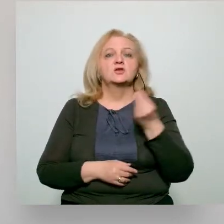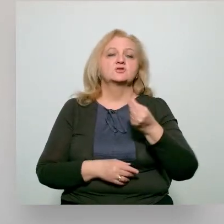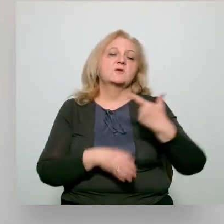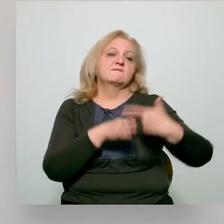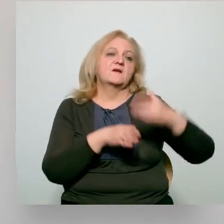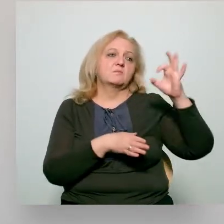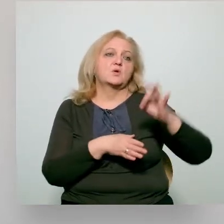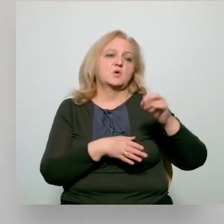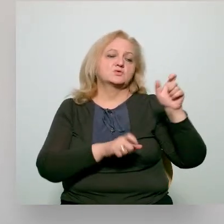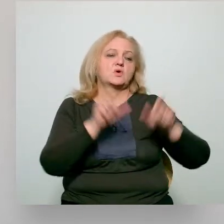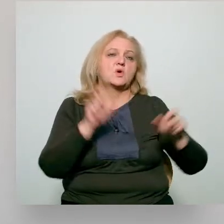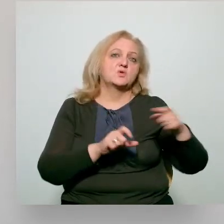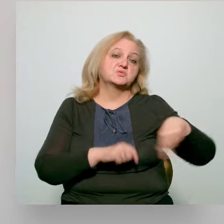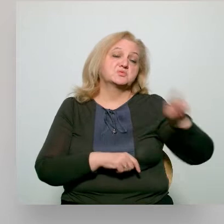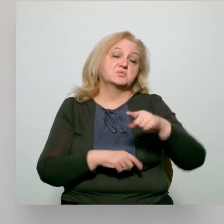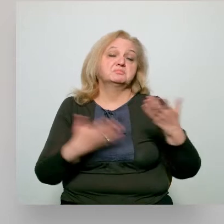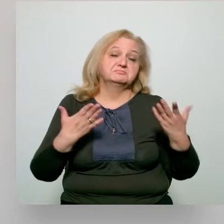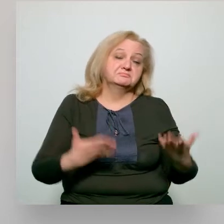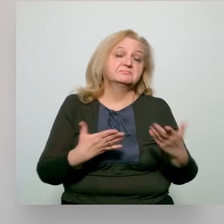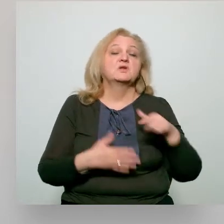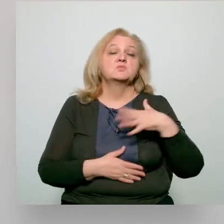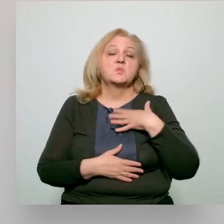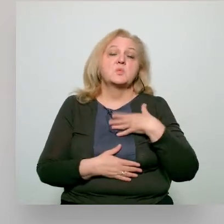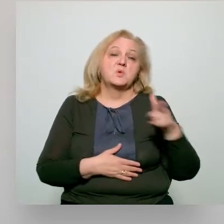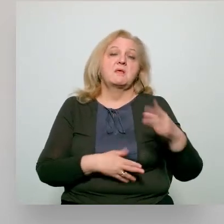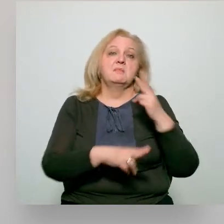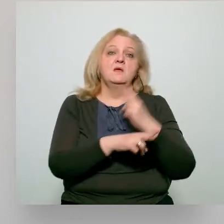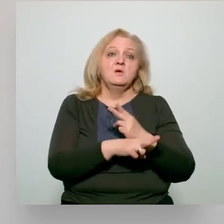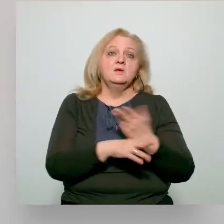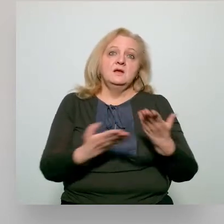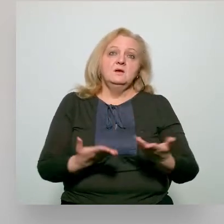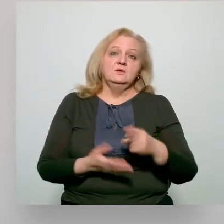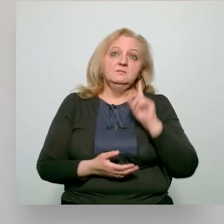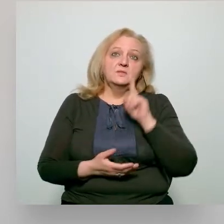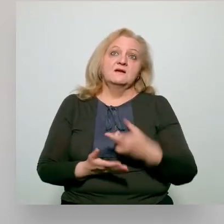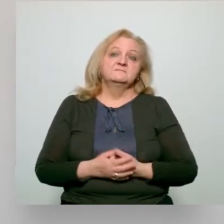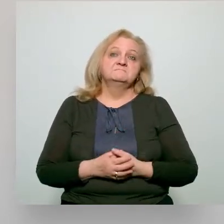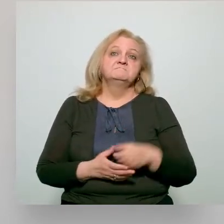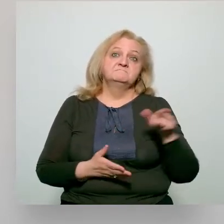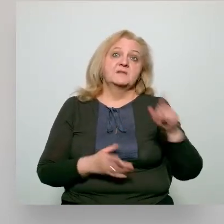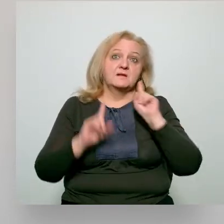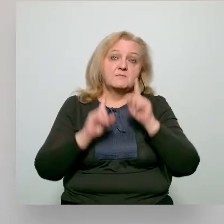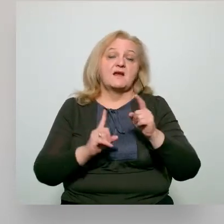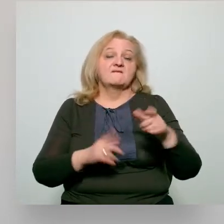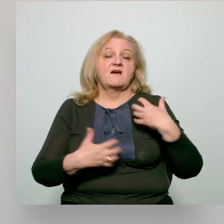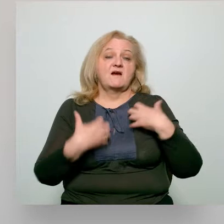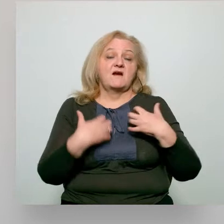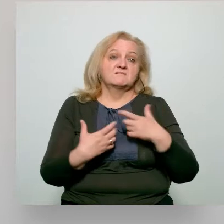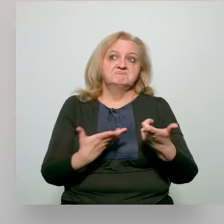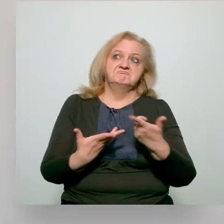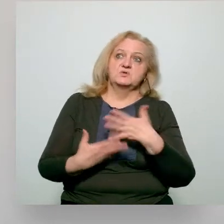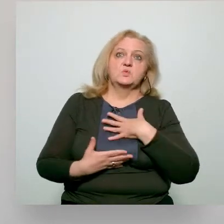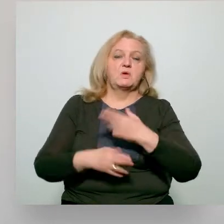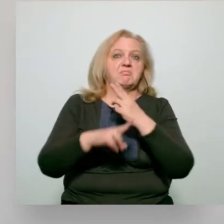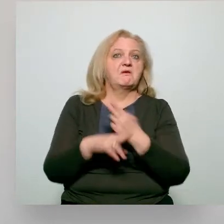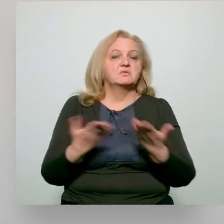neutralnie, czyli 70% mają negatywny stosunek do osób, które faktycznie przeprowadzają tę agresję. Czyli w